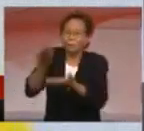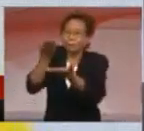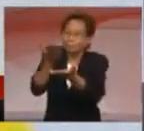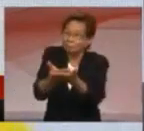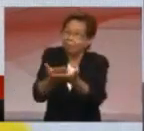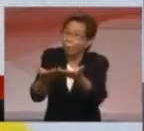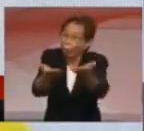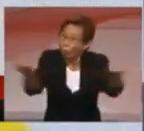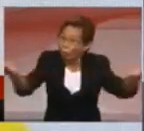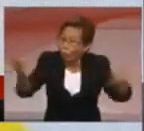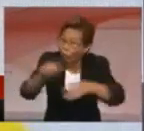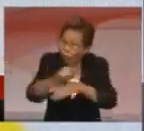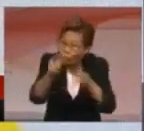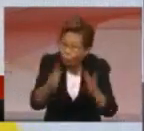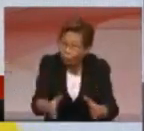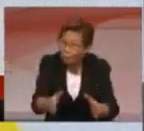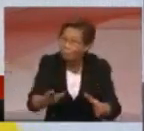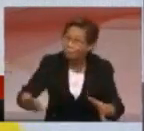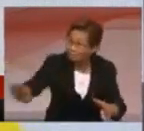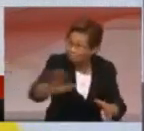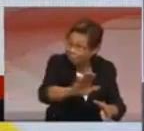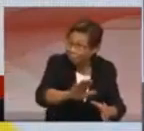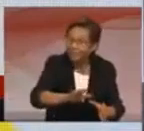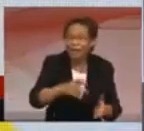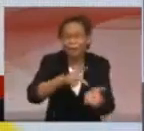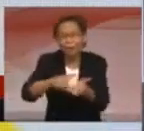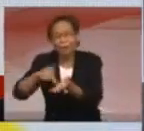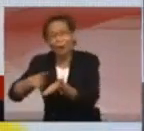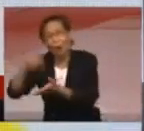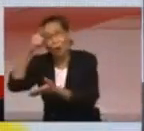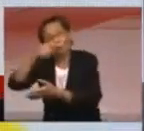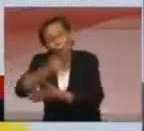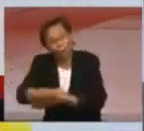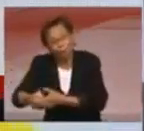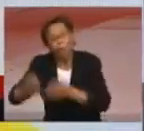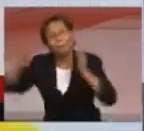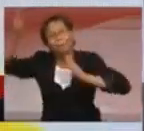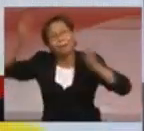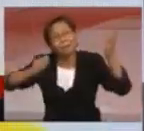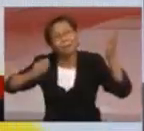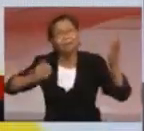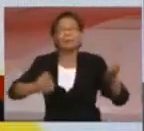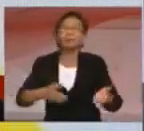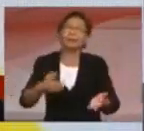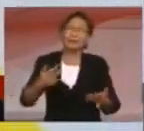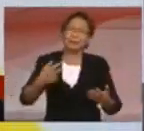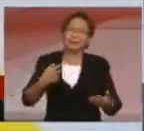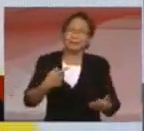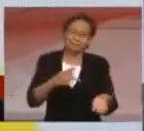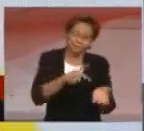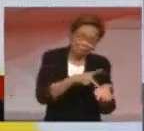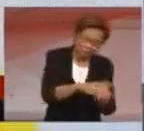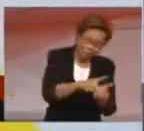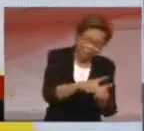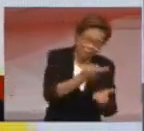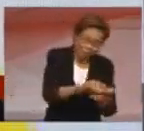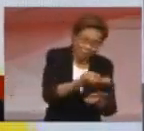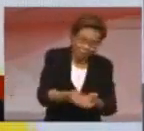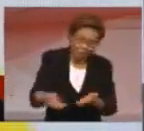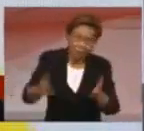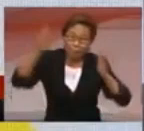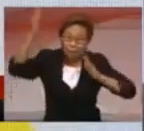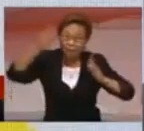pengguna agar berbelanjalah untuk Malaysia. Kerana setiap perbelanjaan kita kelak akan dapat